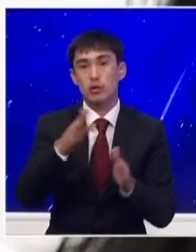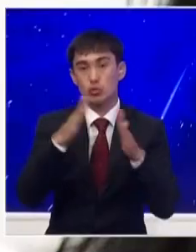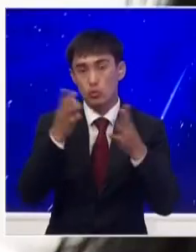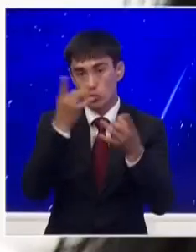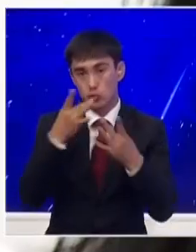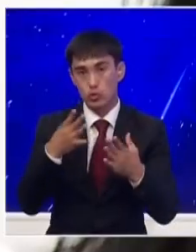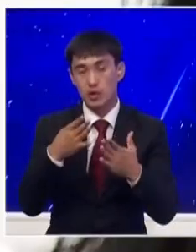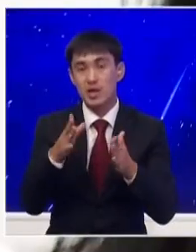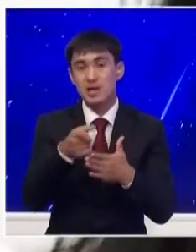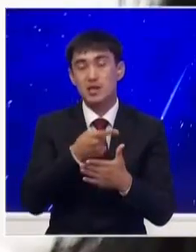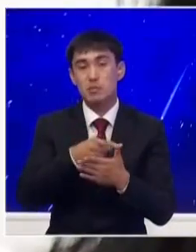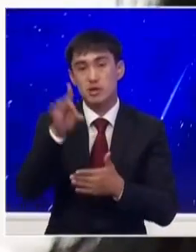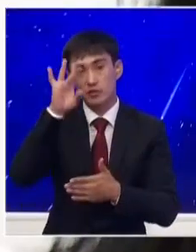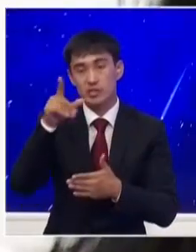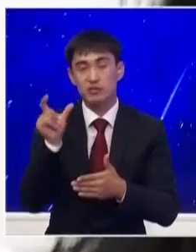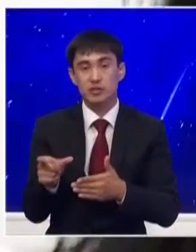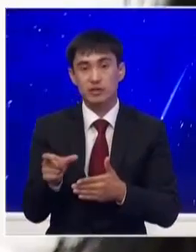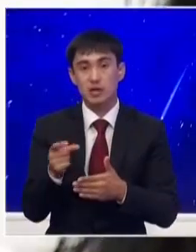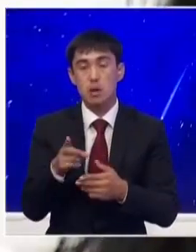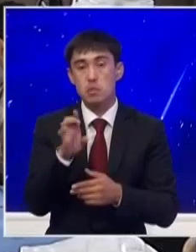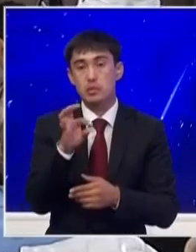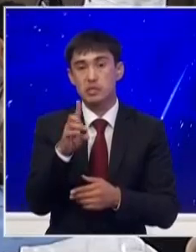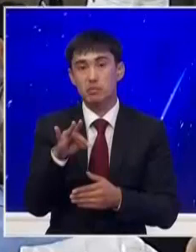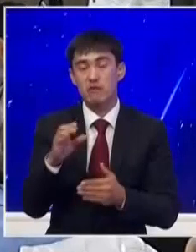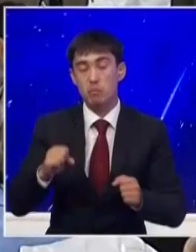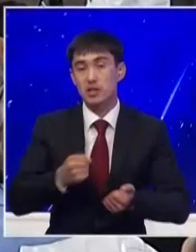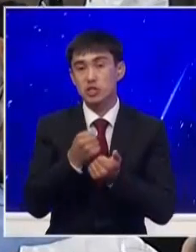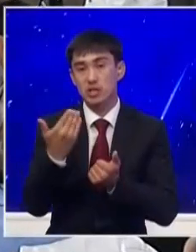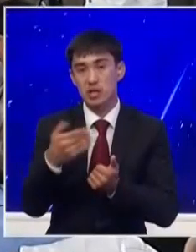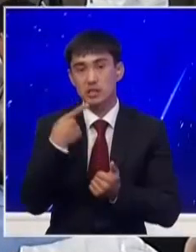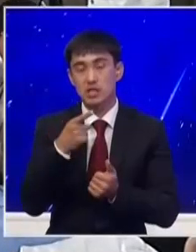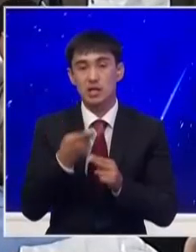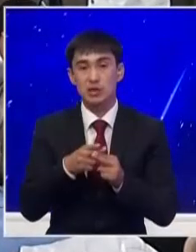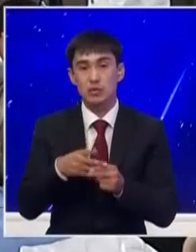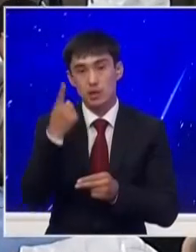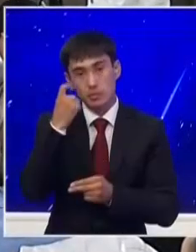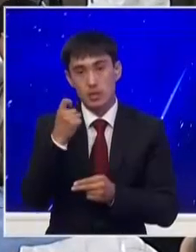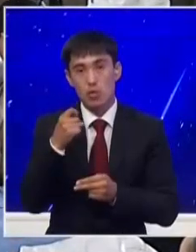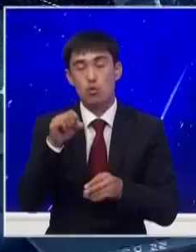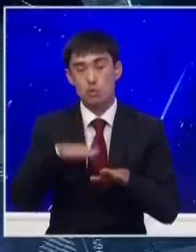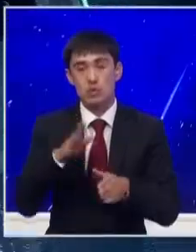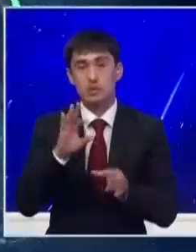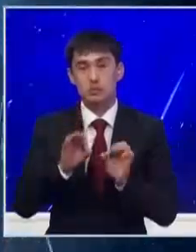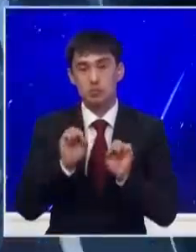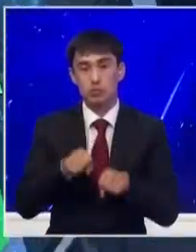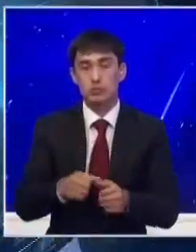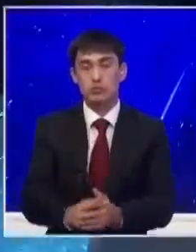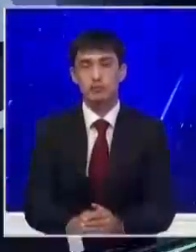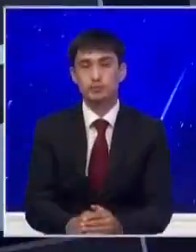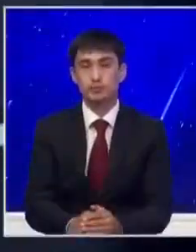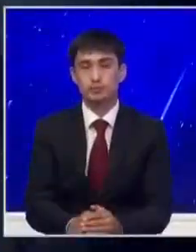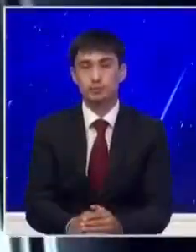культуры, носящем имя известного деятеля. Бейбит Исабаев поддержал его, отметив данную инициативу уместной. Эльвира Ликерова,